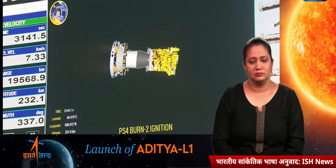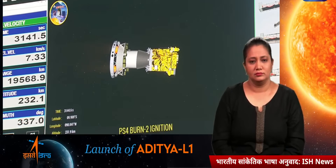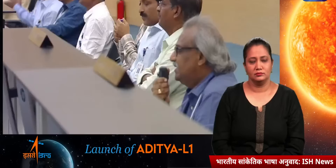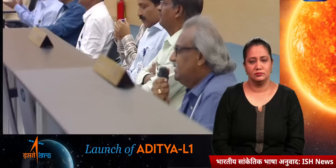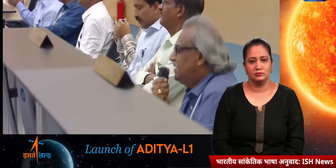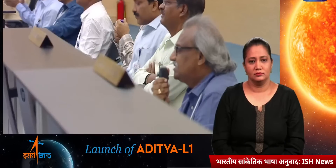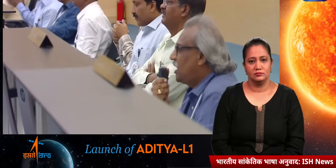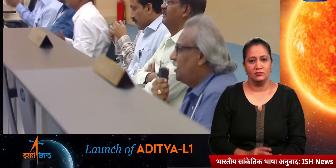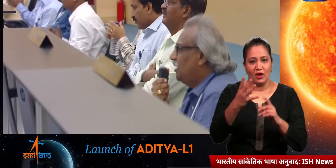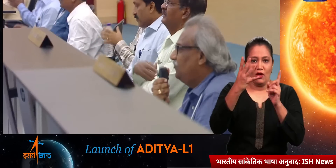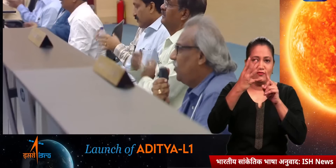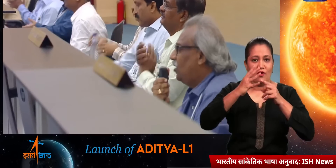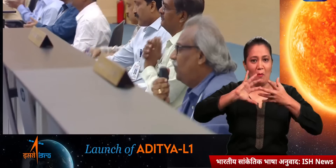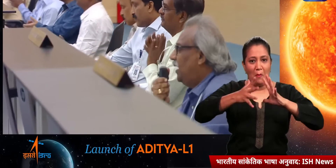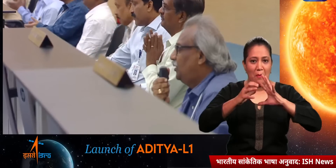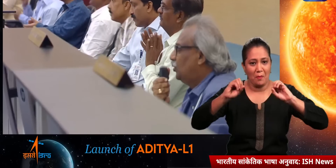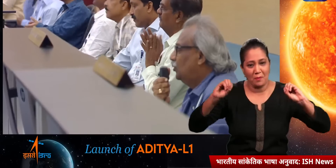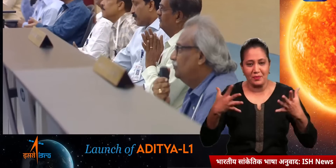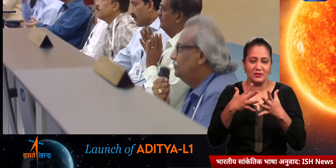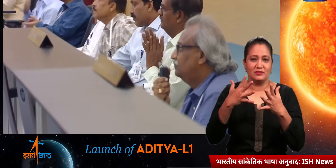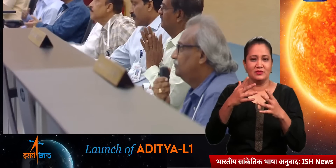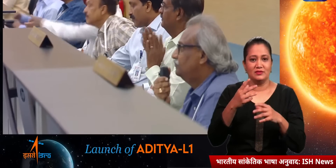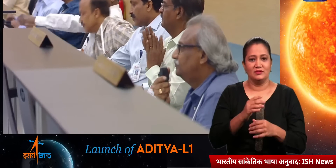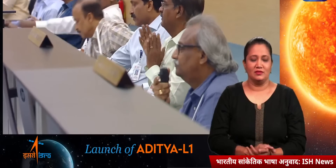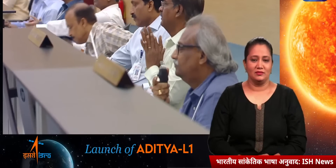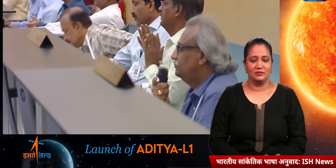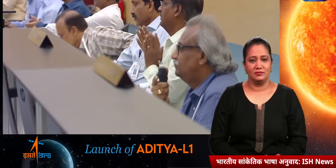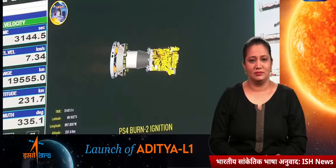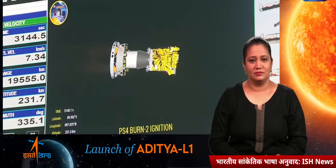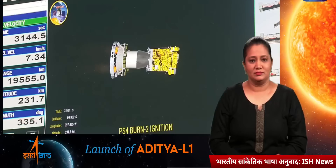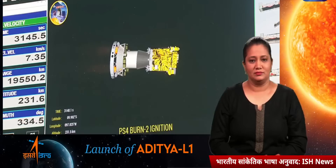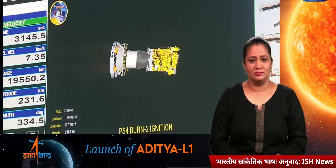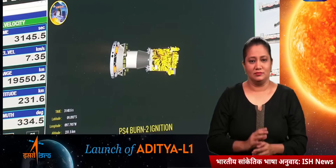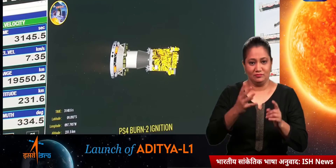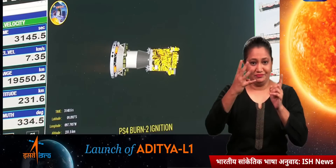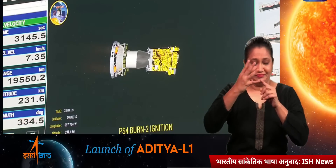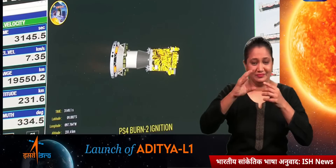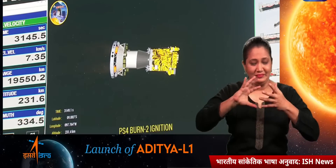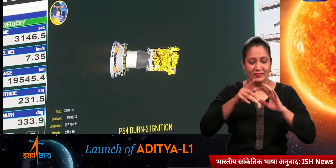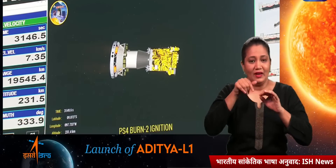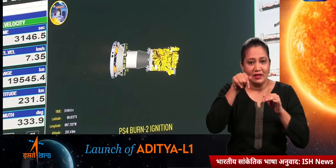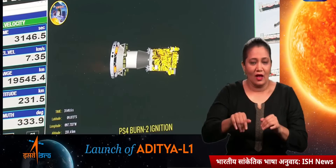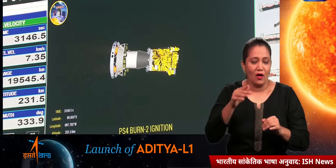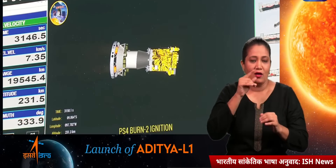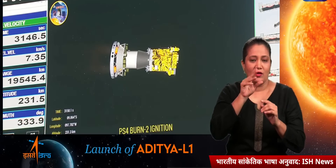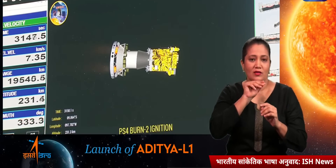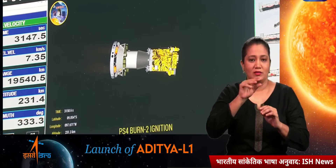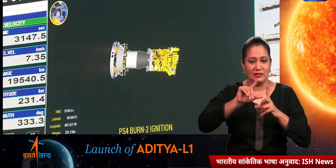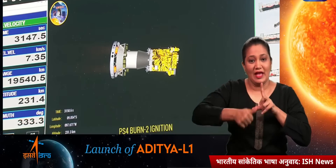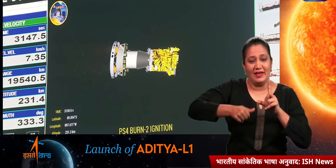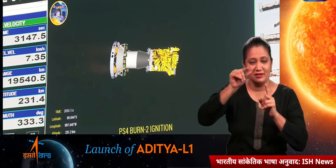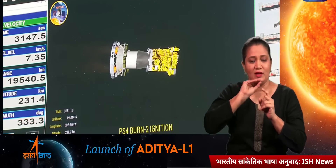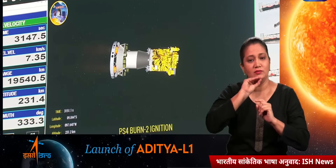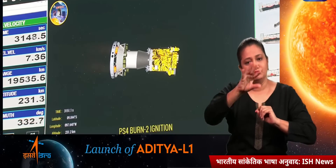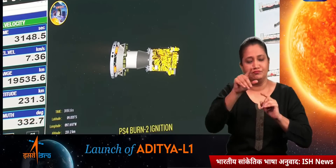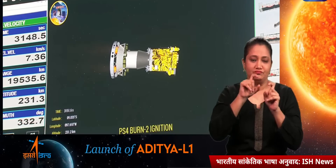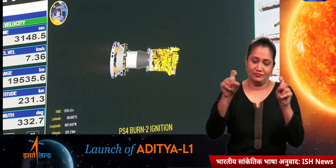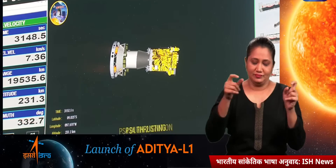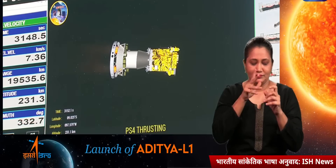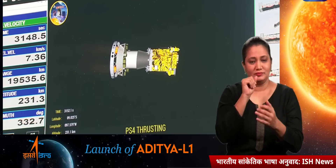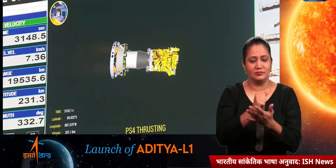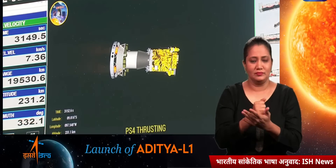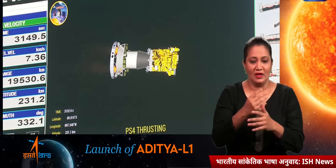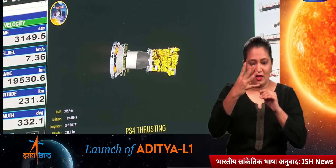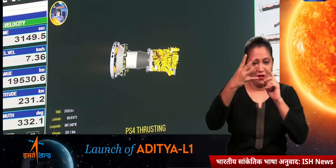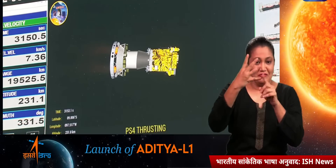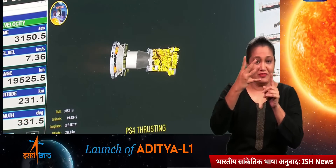Fourth stage engine started for band 2. यहाँ अभी रेंज ऑपरेशन डायरेक्टर ने इसकी पुष्टि की। चतुर्थ